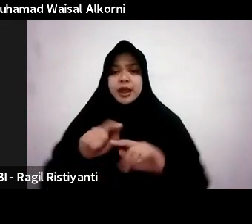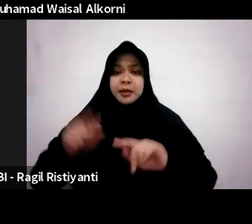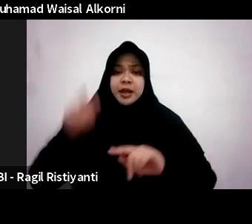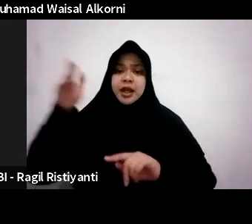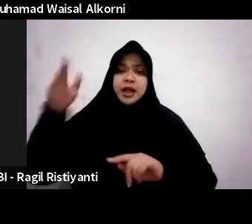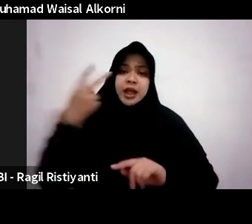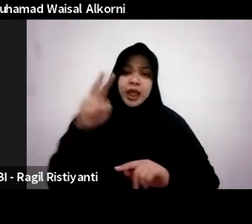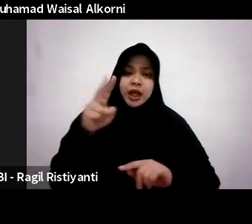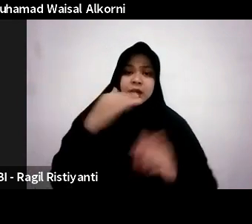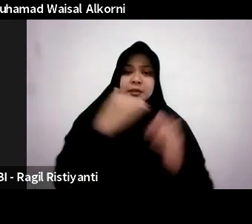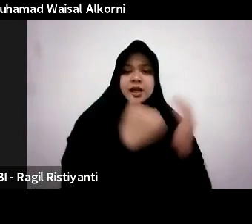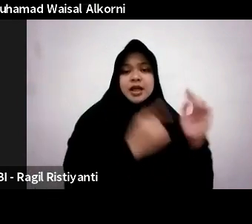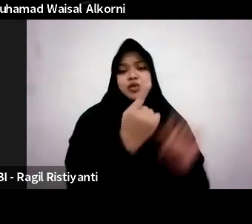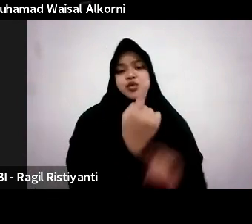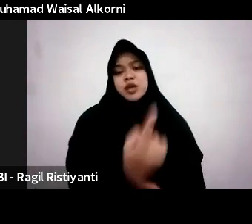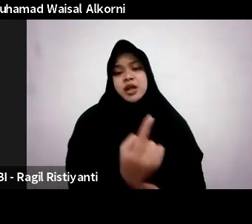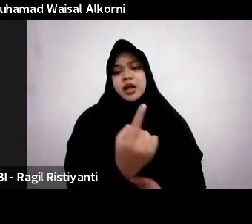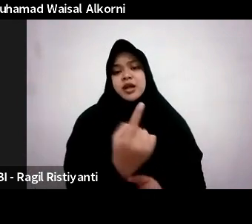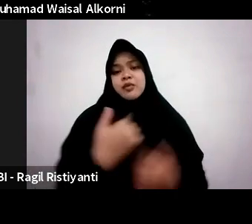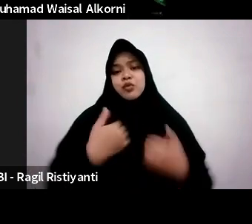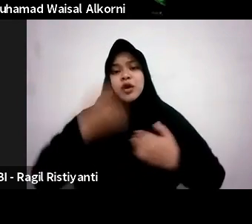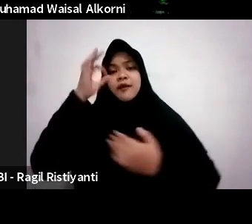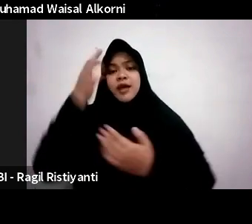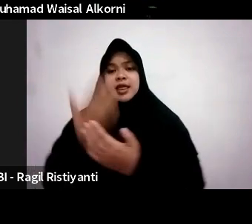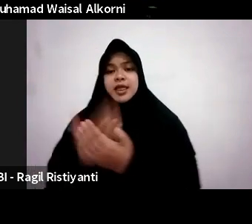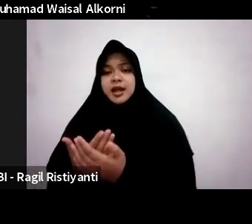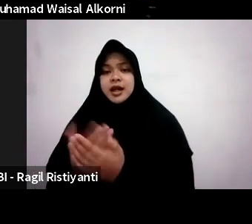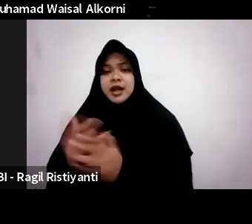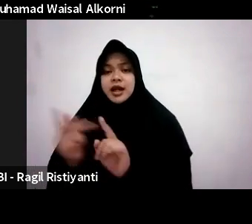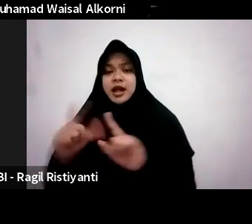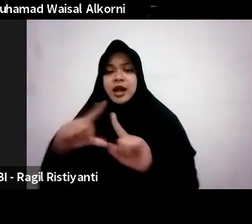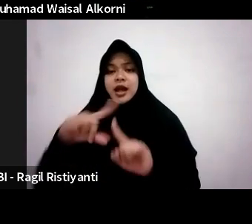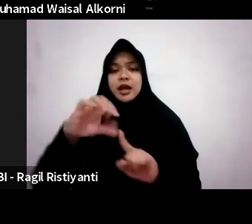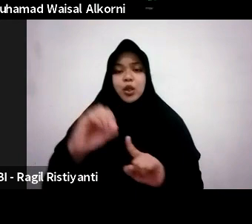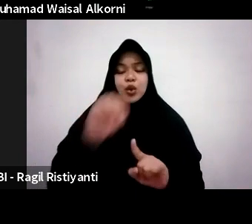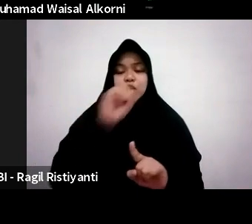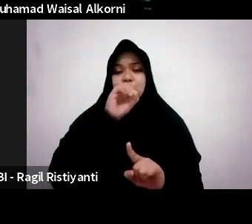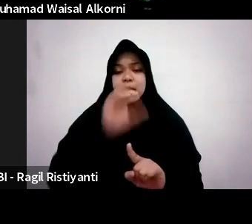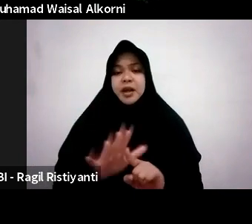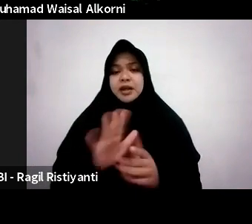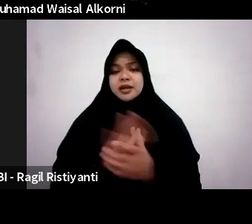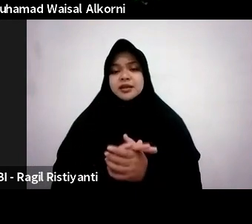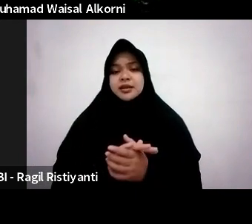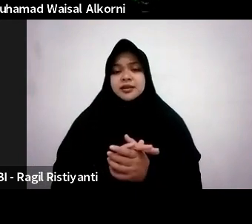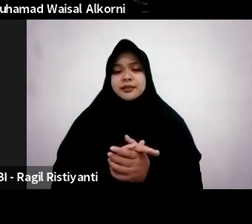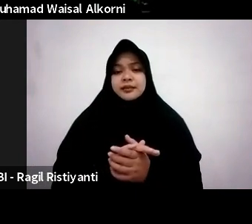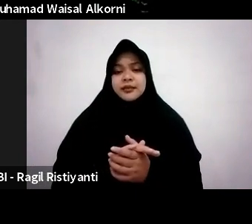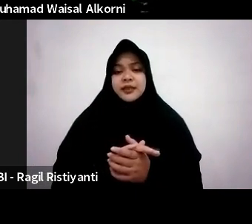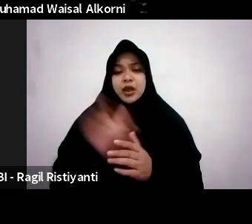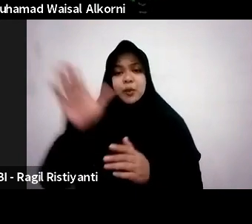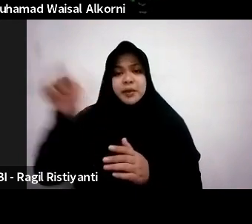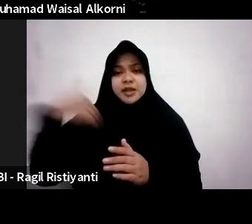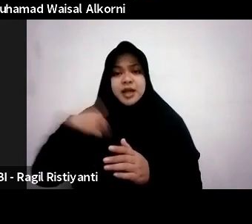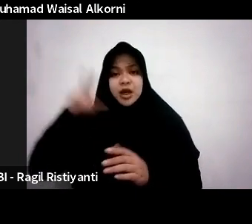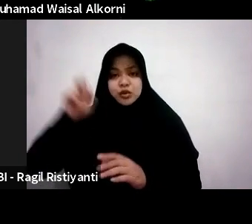akan lihat bahwa kebijakan itu sendiri punya tantangan tadi Mas Harto di awal sudah mengatakan UU sisdiknas sendiri Sebenarnya masih harus kita